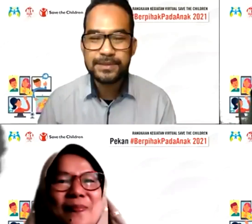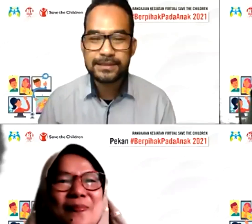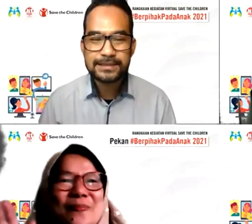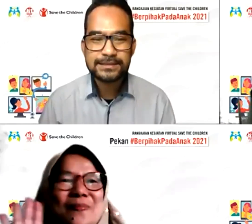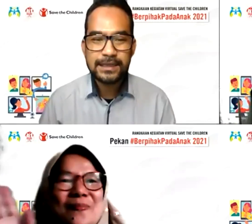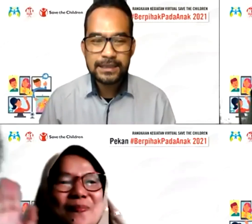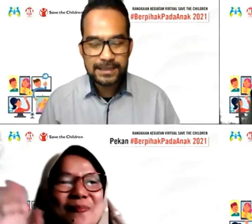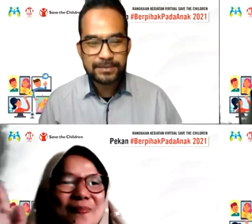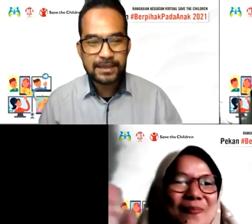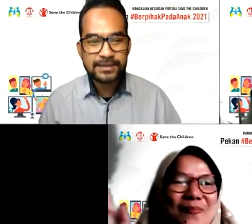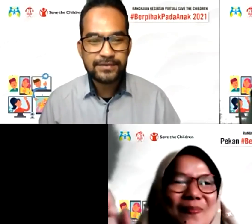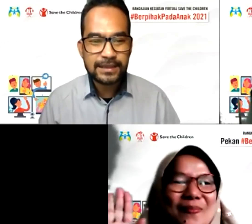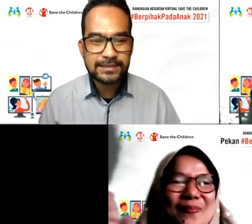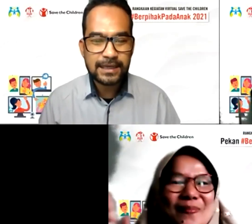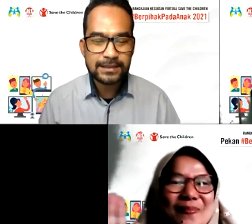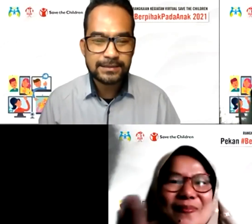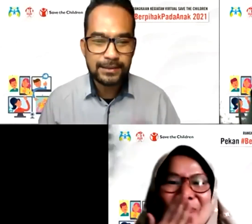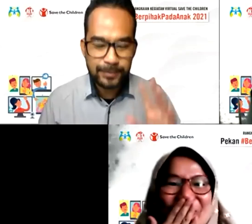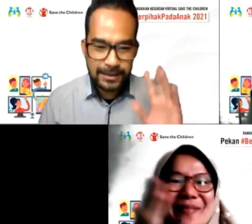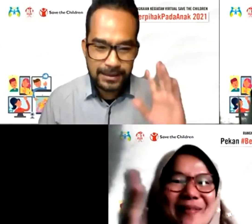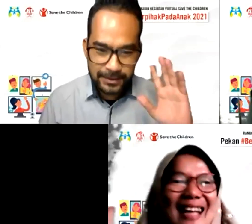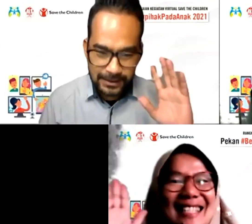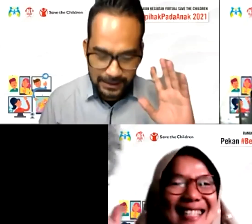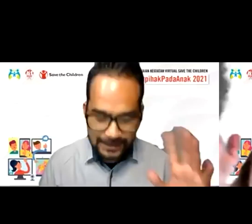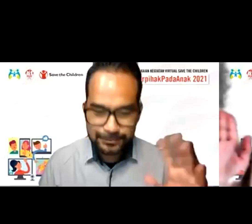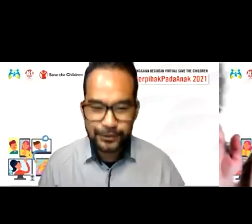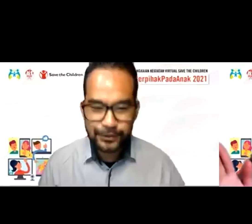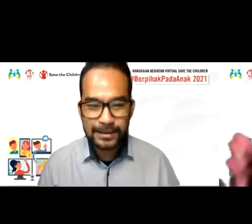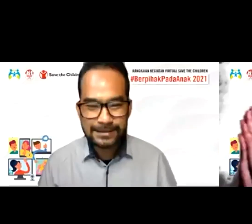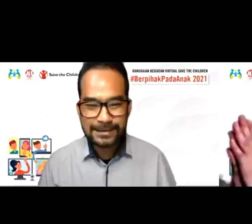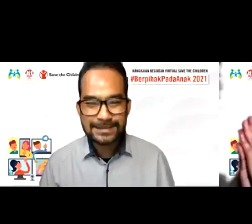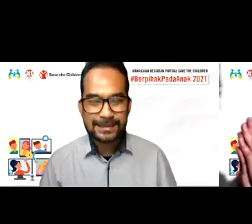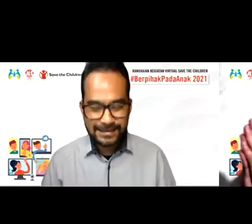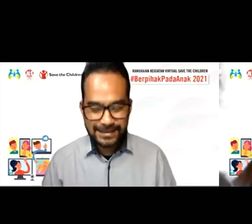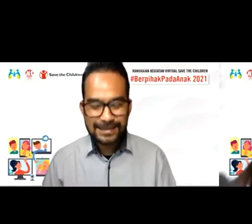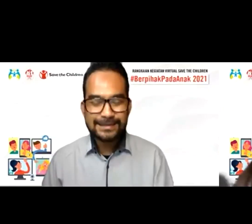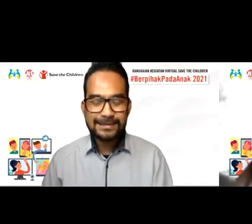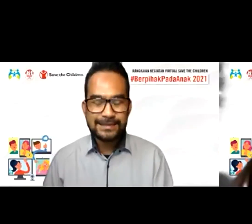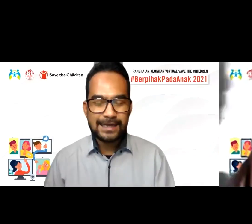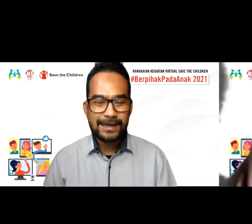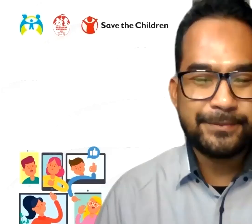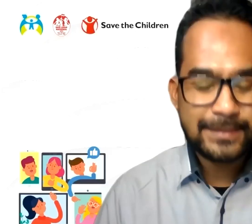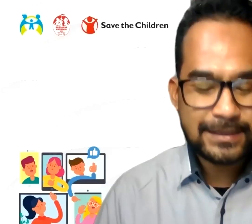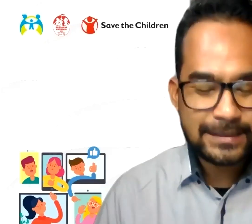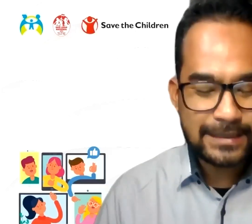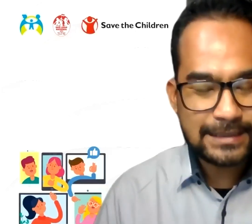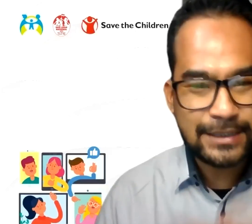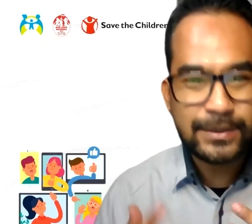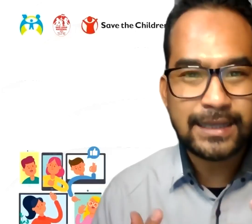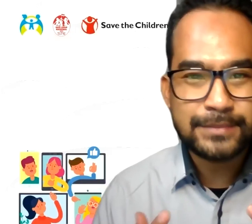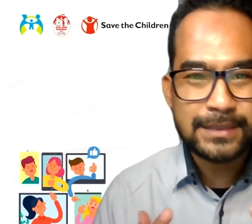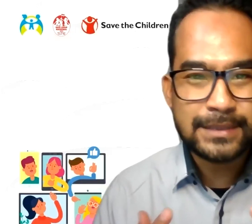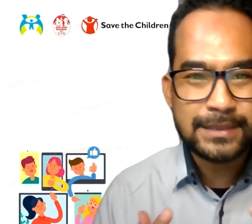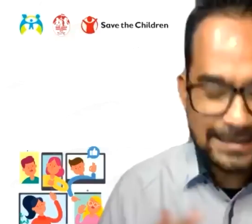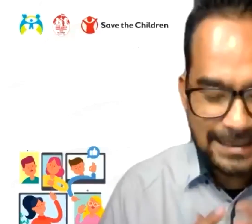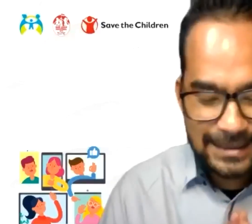anak-anak disabilitas. Selamat beraktivitas, jangan lupa menegakkan protokol kesehatan ya, 3M. Nah, saya juga